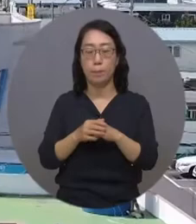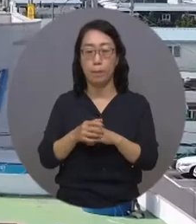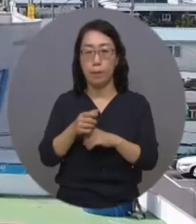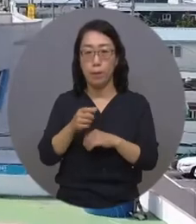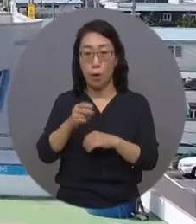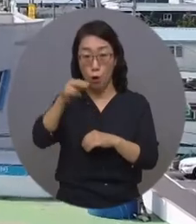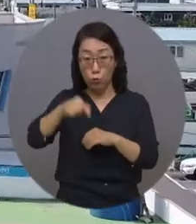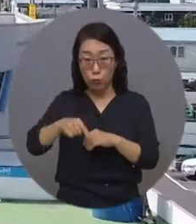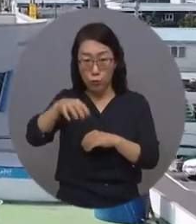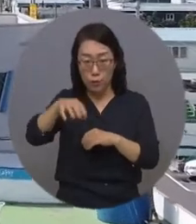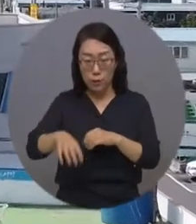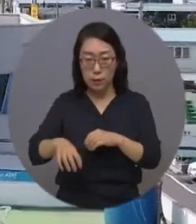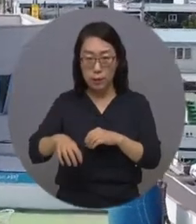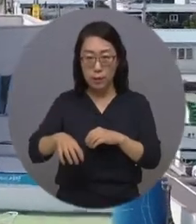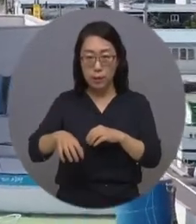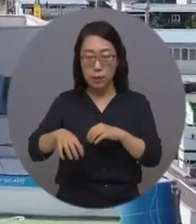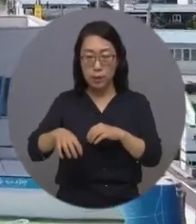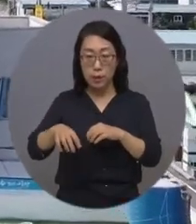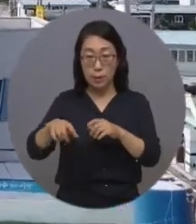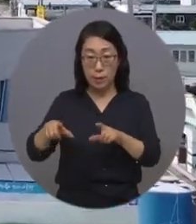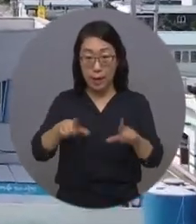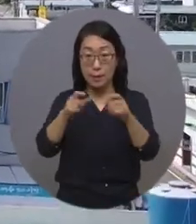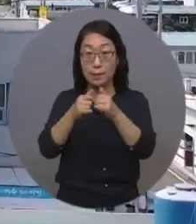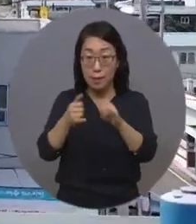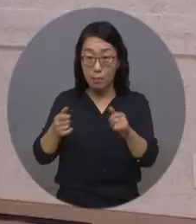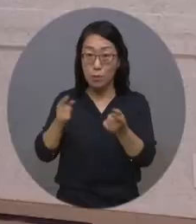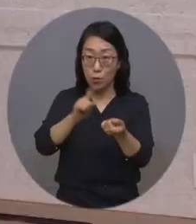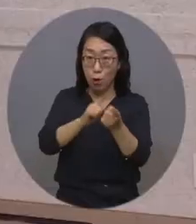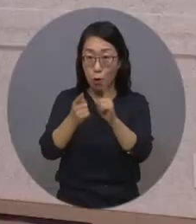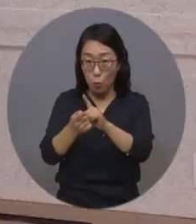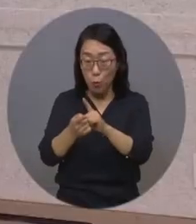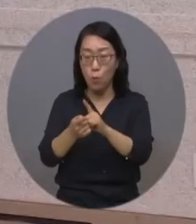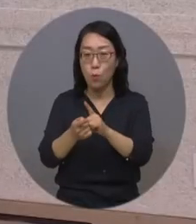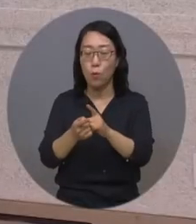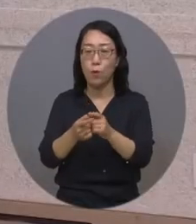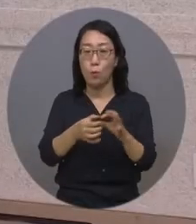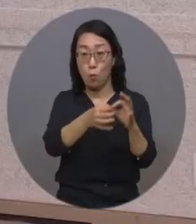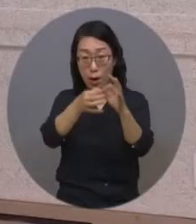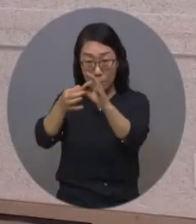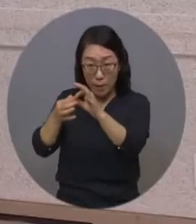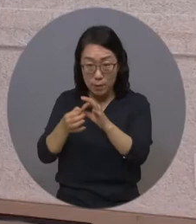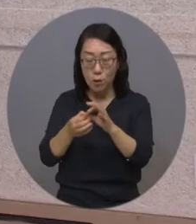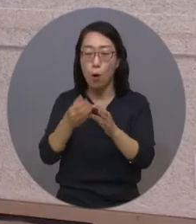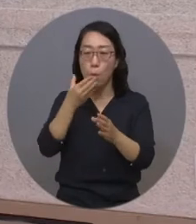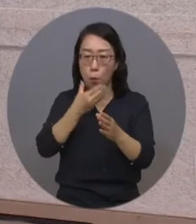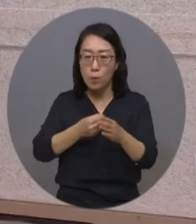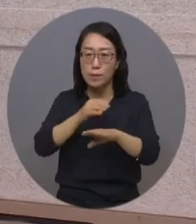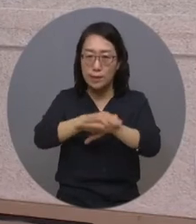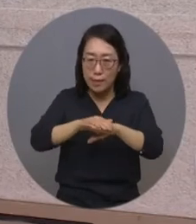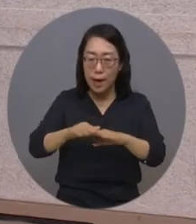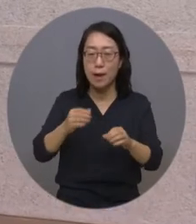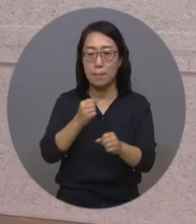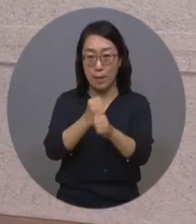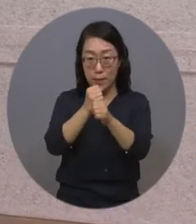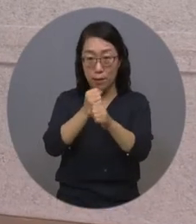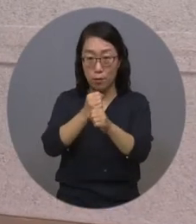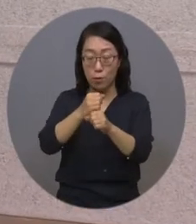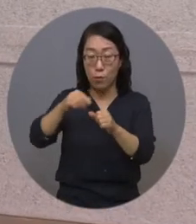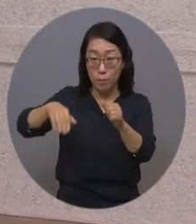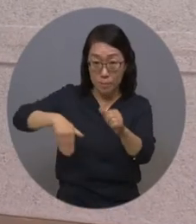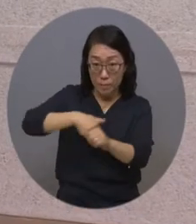여수시는 이웃과의 공감대를 형성해 내 마을의 복지를 함께 만들어가는